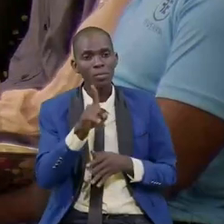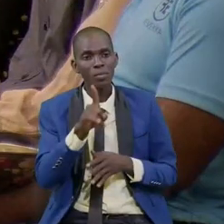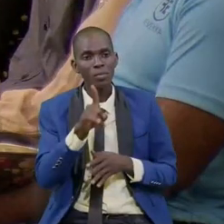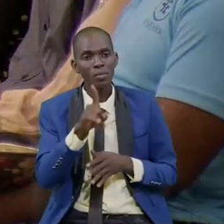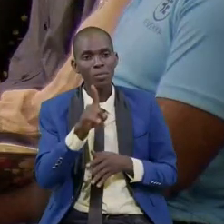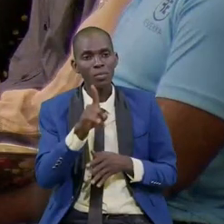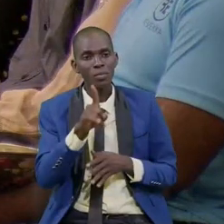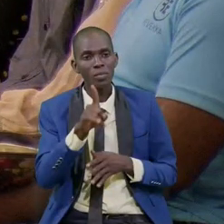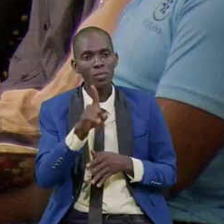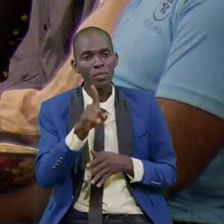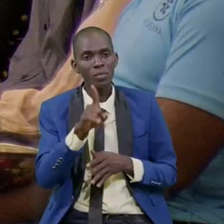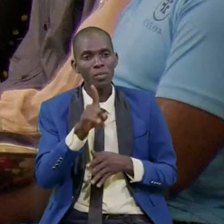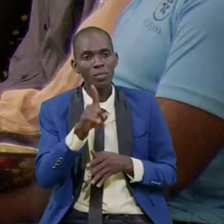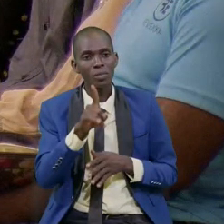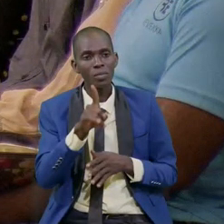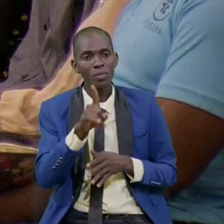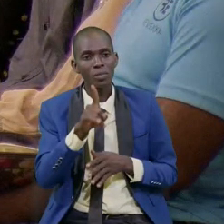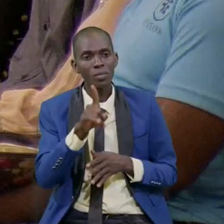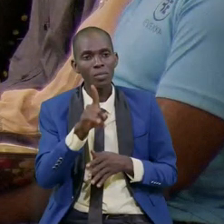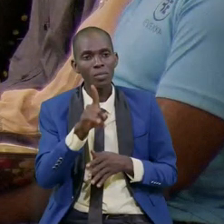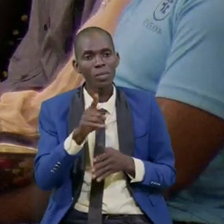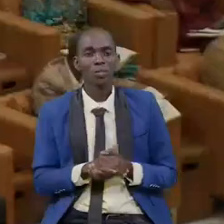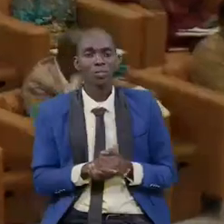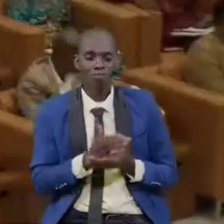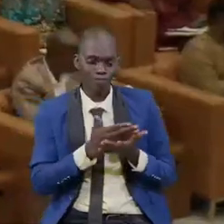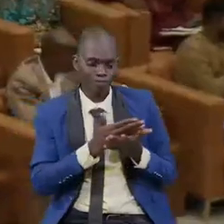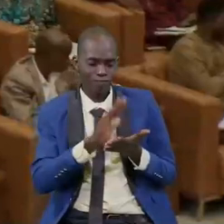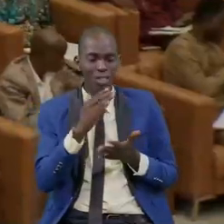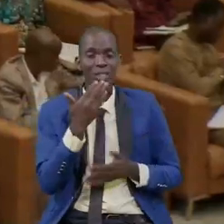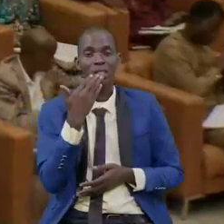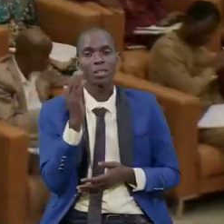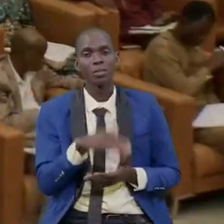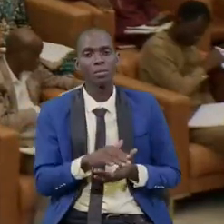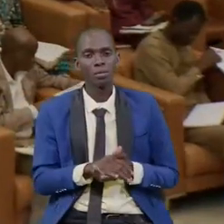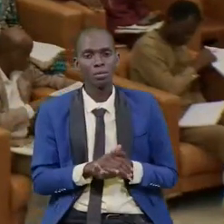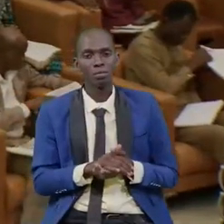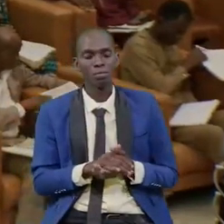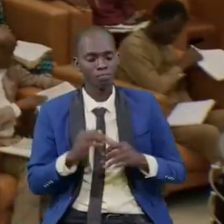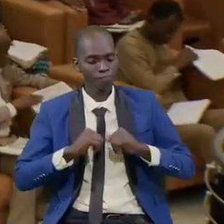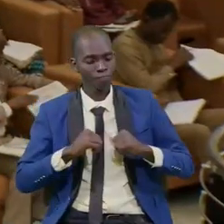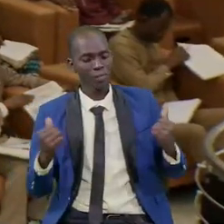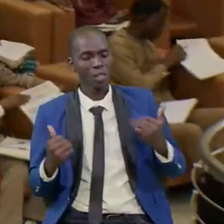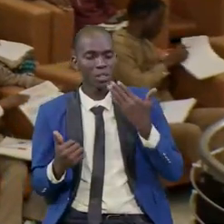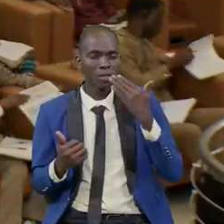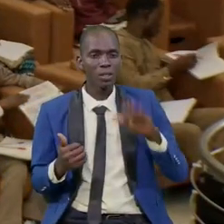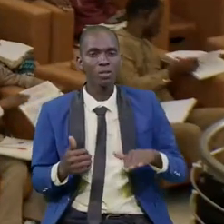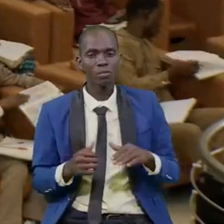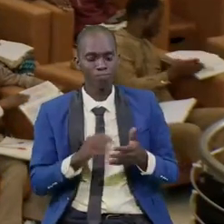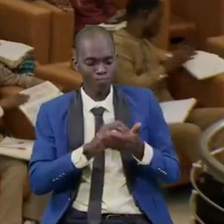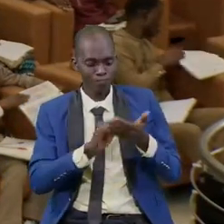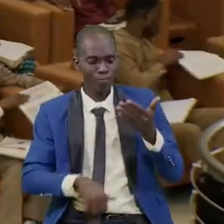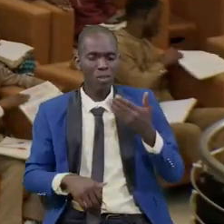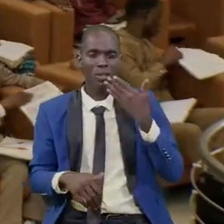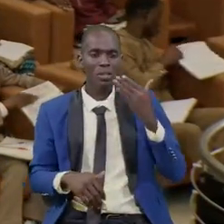Qu'il s'éloigne du mal. Qu'il s'éloigne du mal. Qu'il renonce au mal.